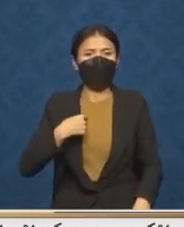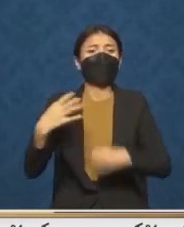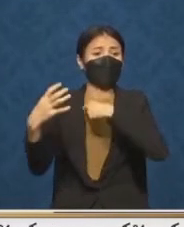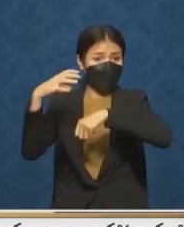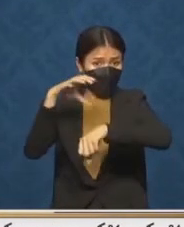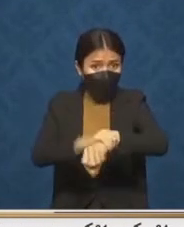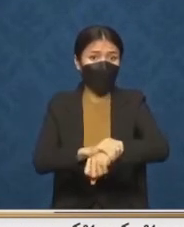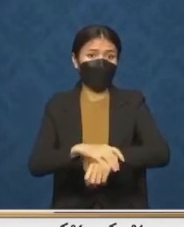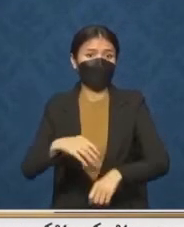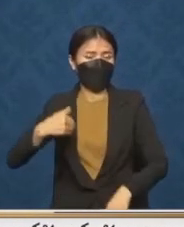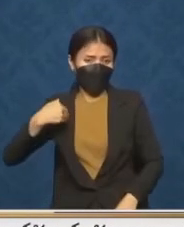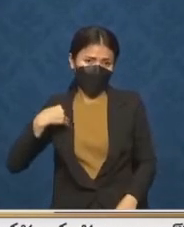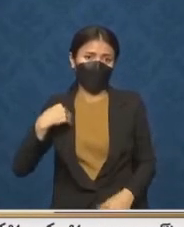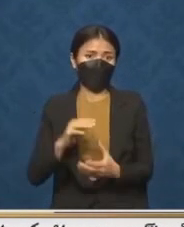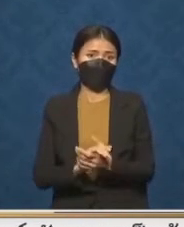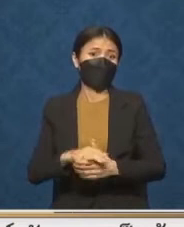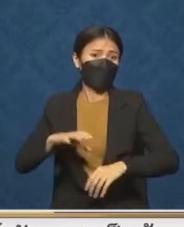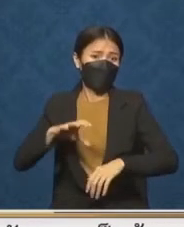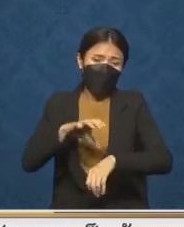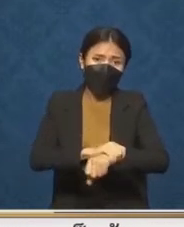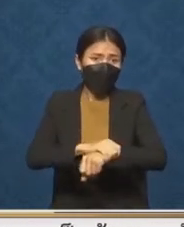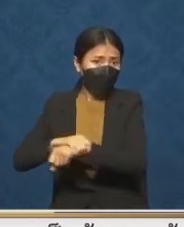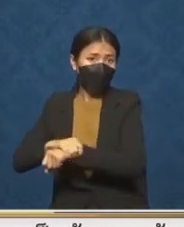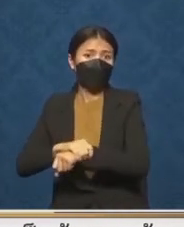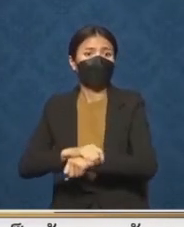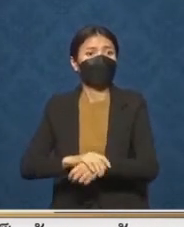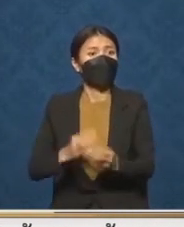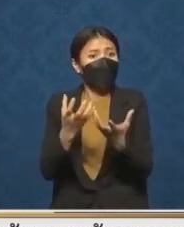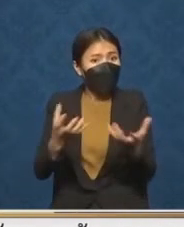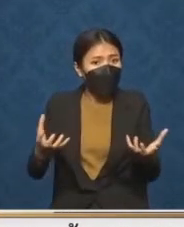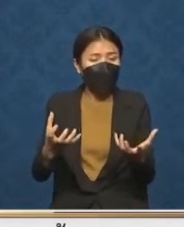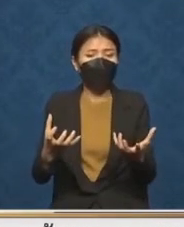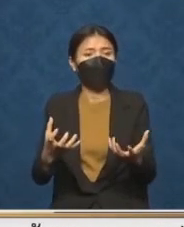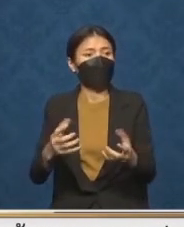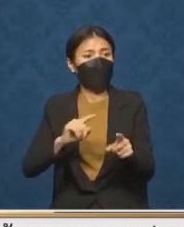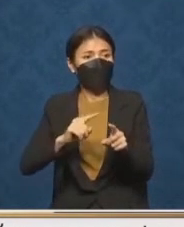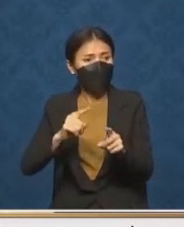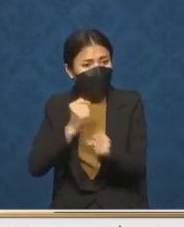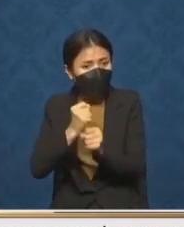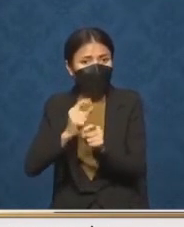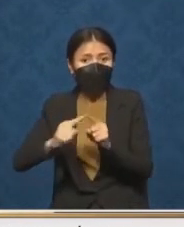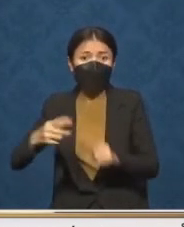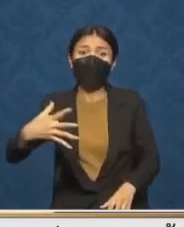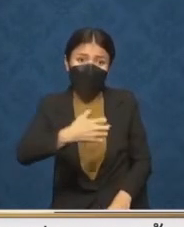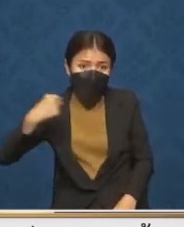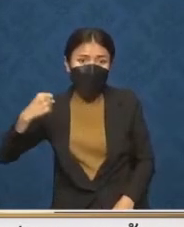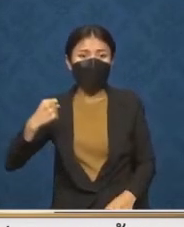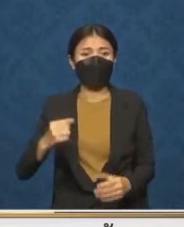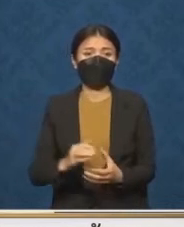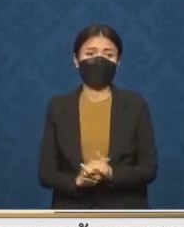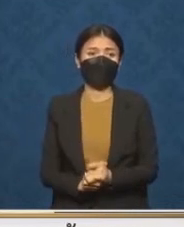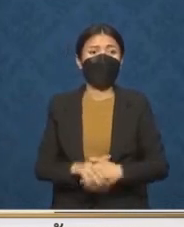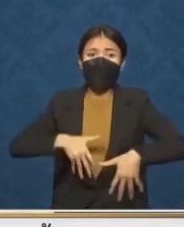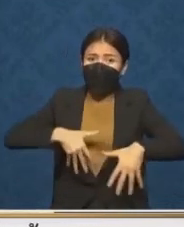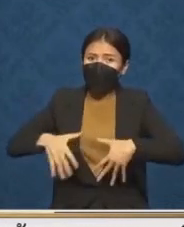ด้วยความรุนแรงบางคนถูกยึดเครื่องมือทำมาหากินประชาชนพยายามผลักดันทุกทาง